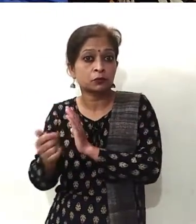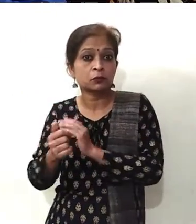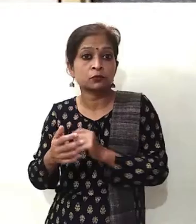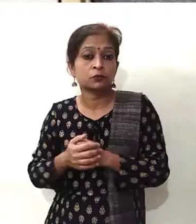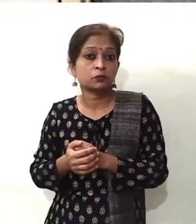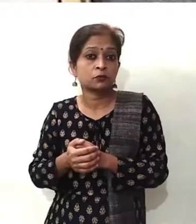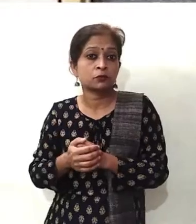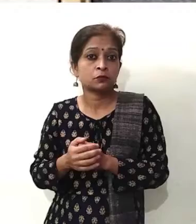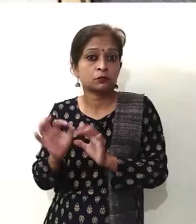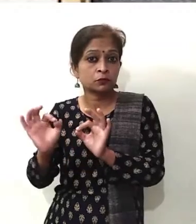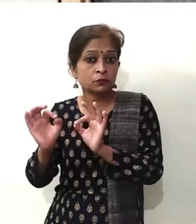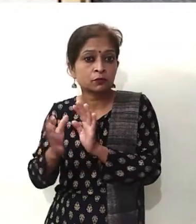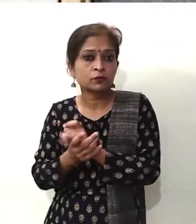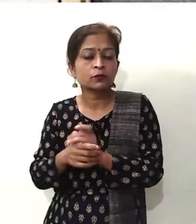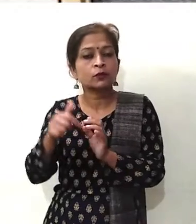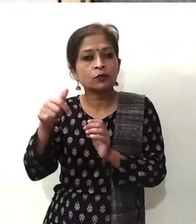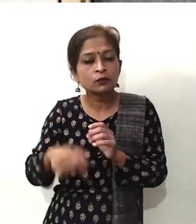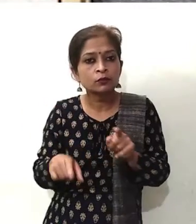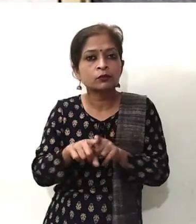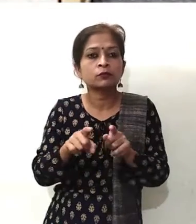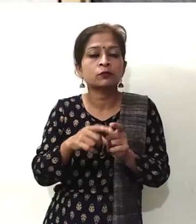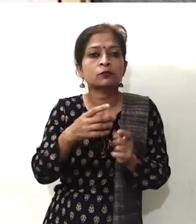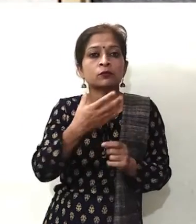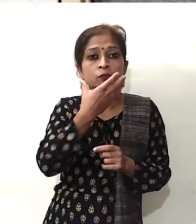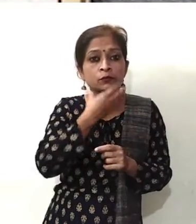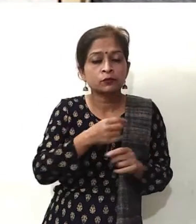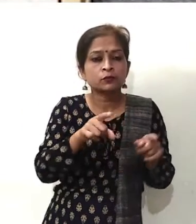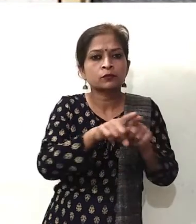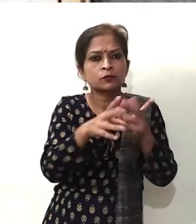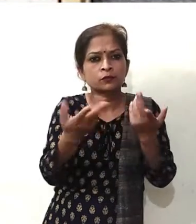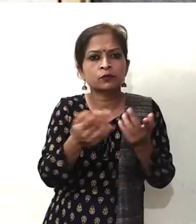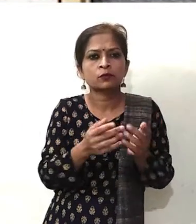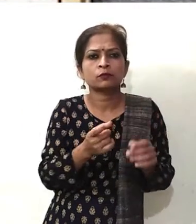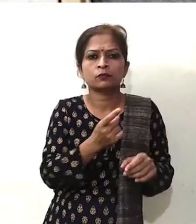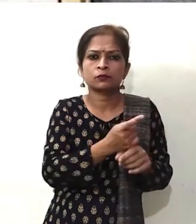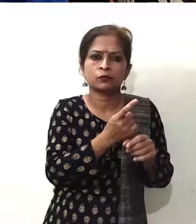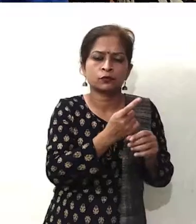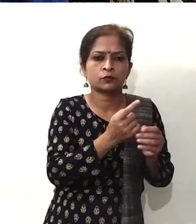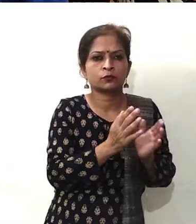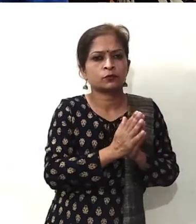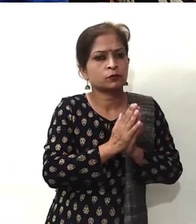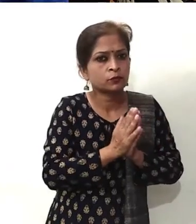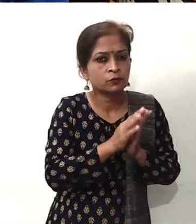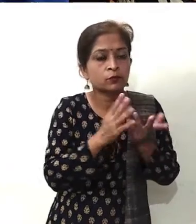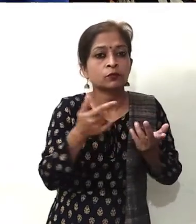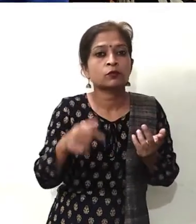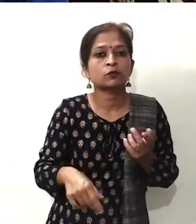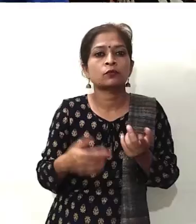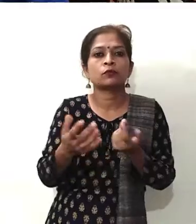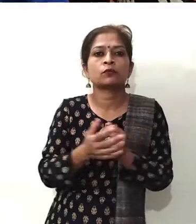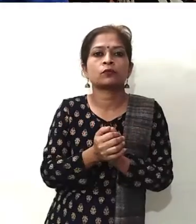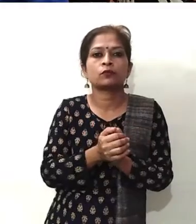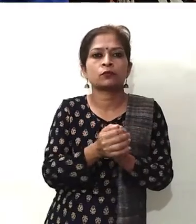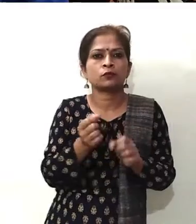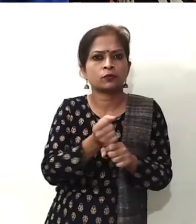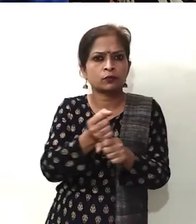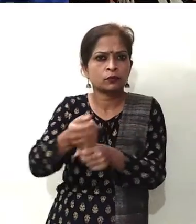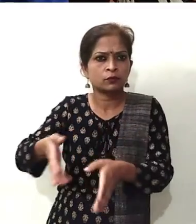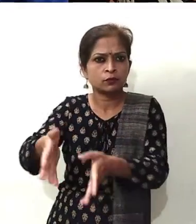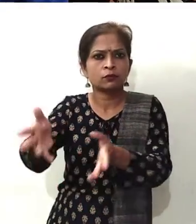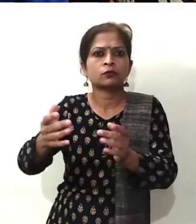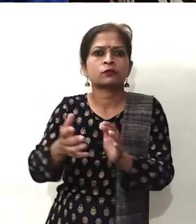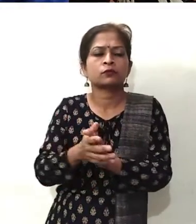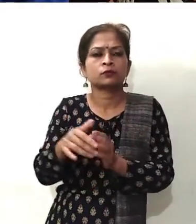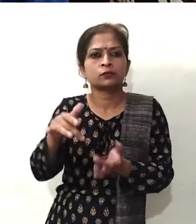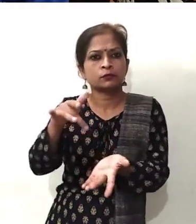गुरु से आज्ञा ली और इसी गंगा के तट पर यज्ञ में तैयार हुए, अपनी तैयारी की, है ना। जैसे हम सब